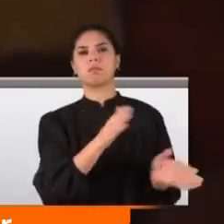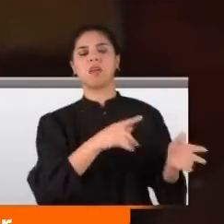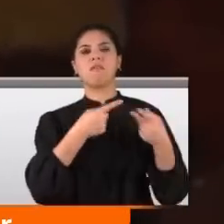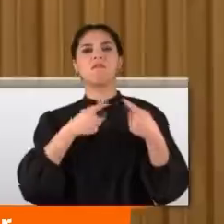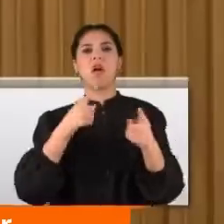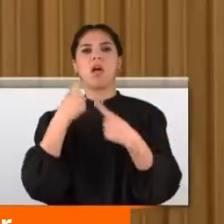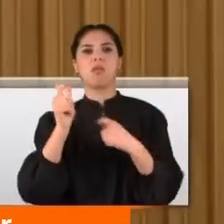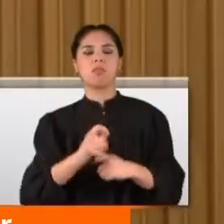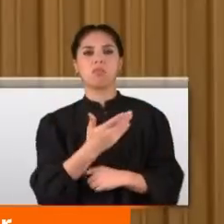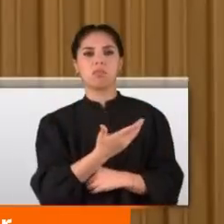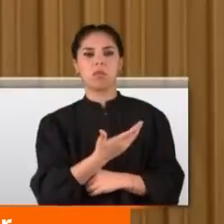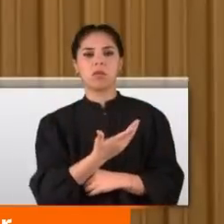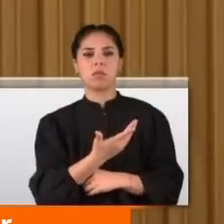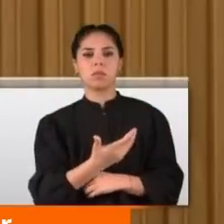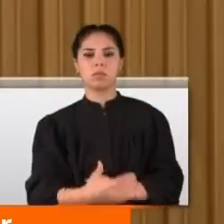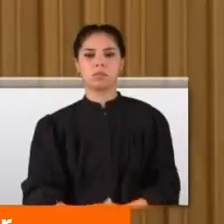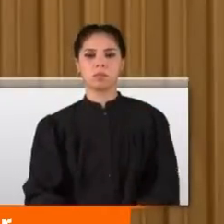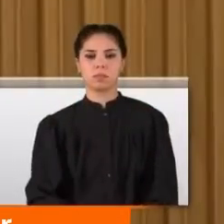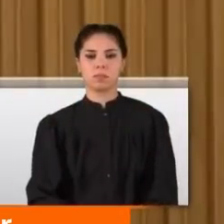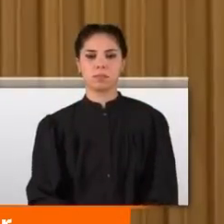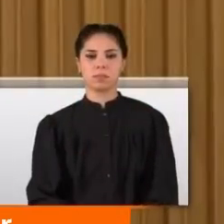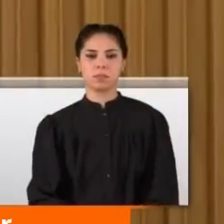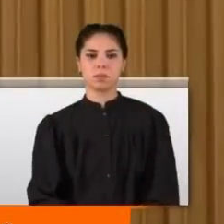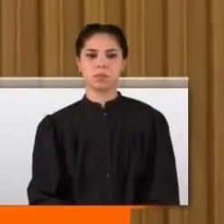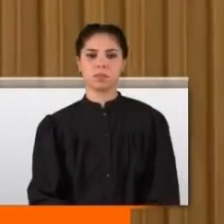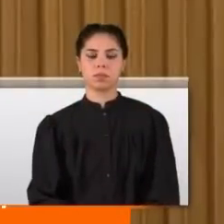bir açıklama yaptı. Bu memleketin ekonomisini